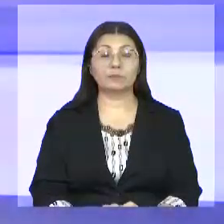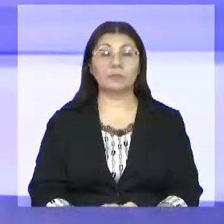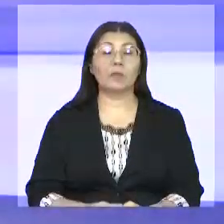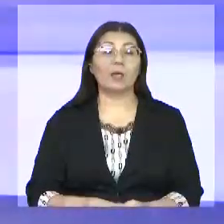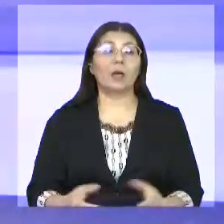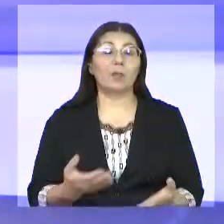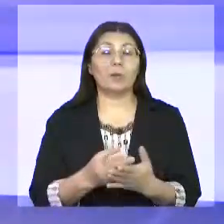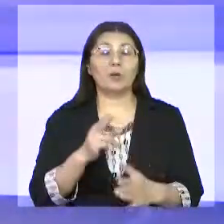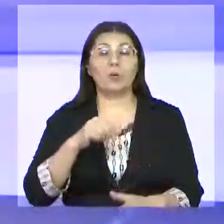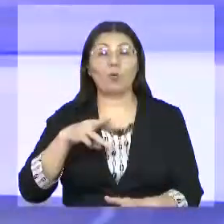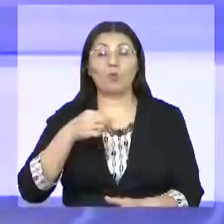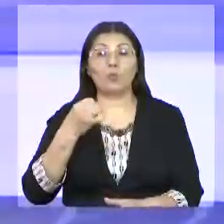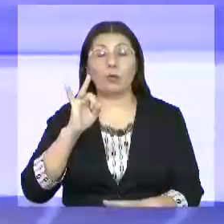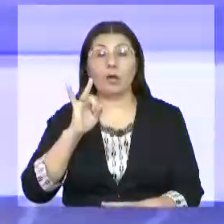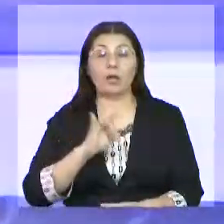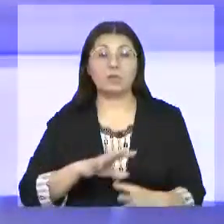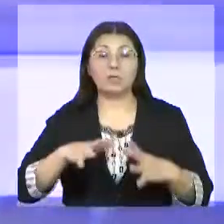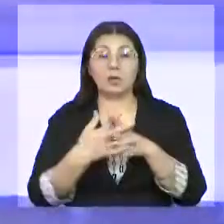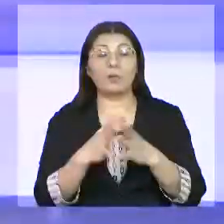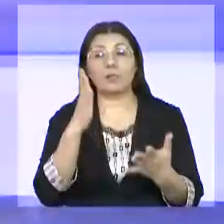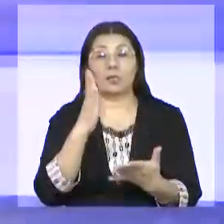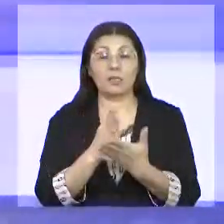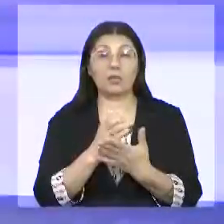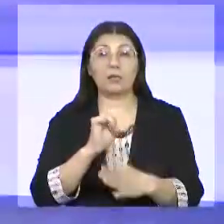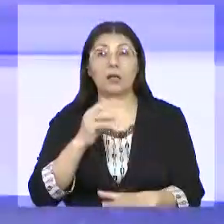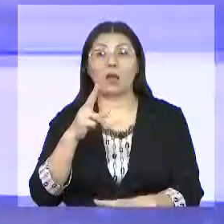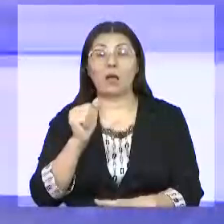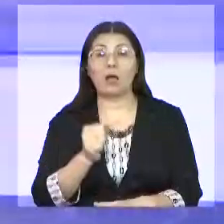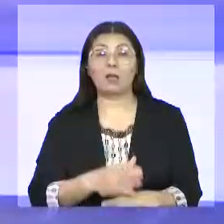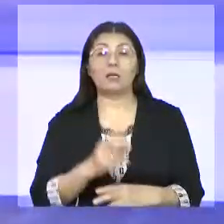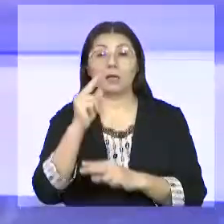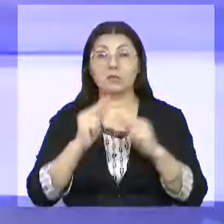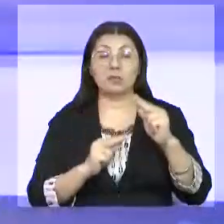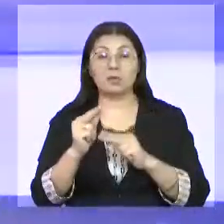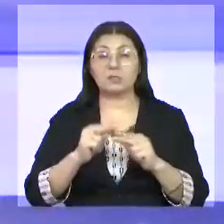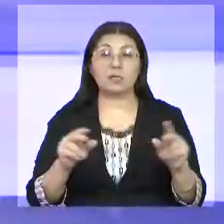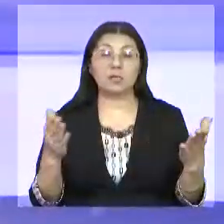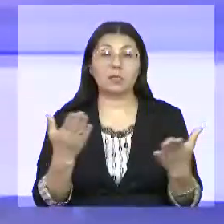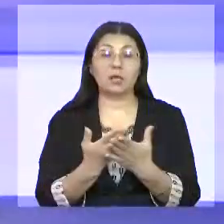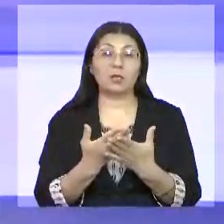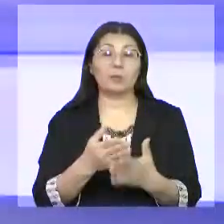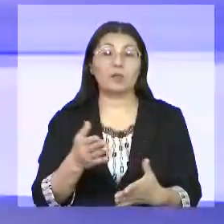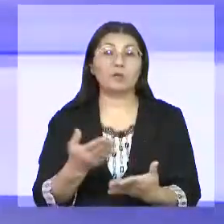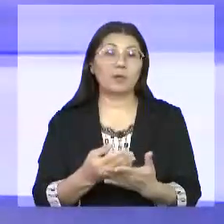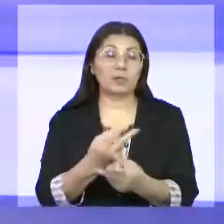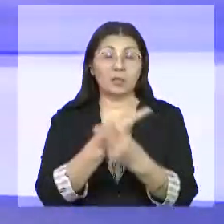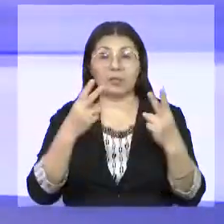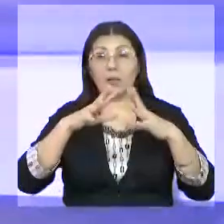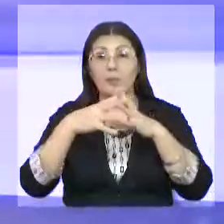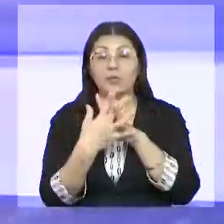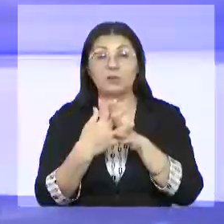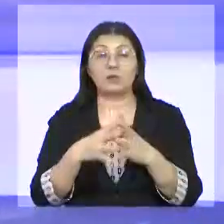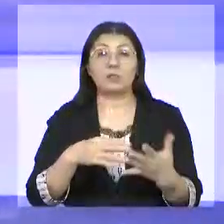На въезде в Кумтогайский сельский округ Иргизского района установили арку. За строительство объекта, который считается визитной карточкой поселка,